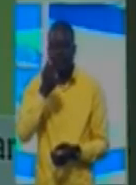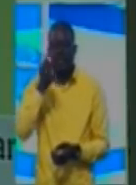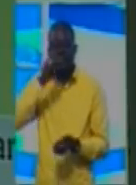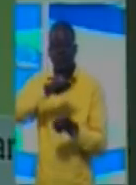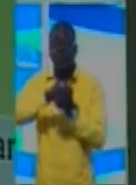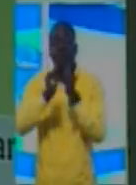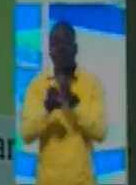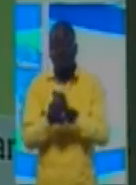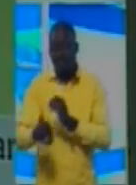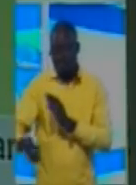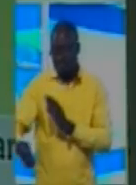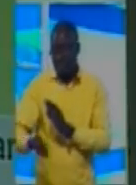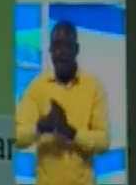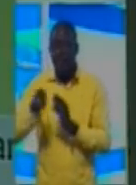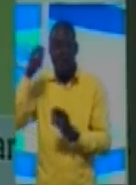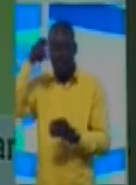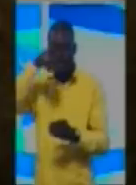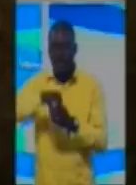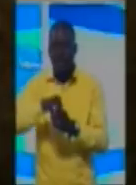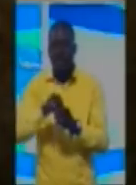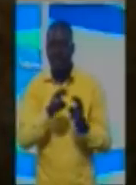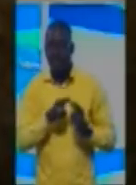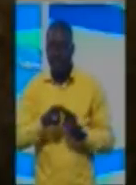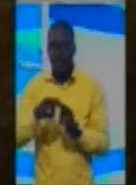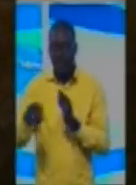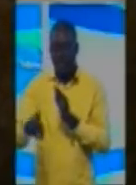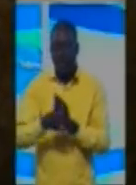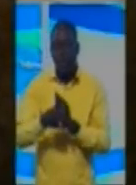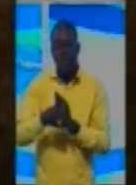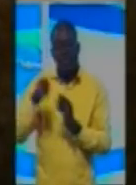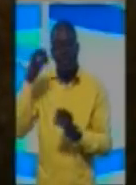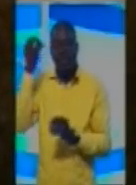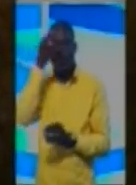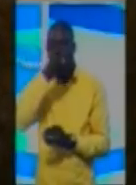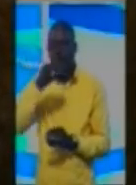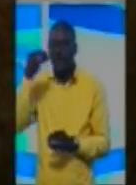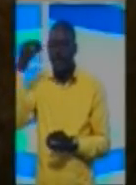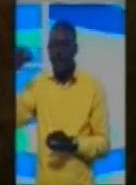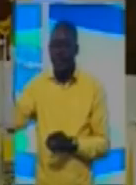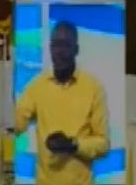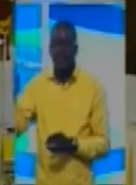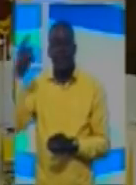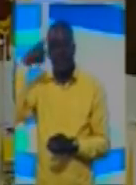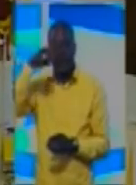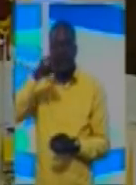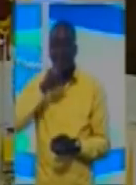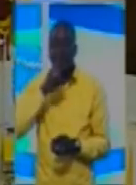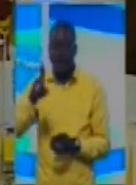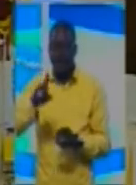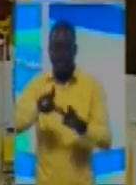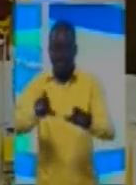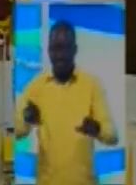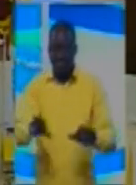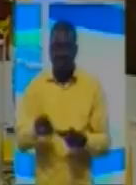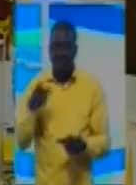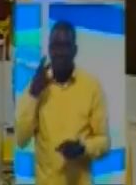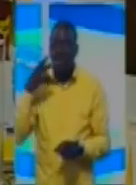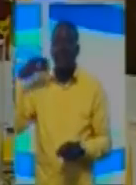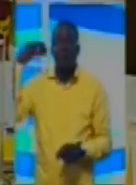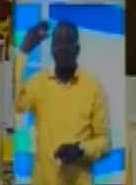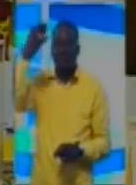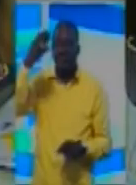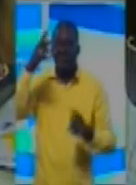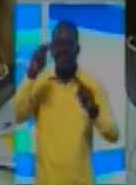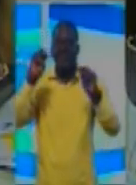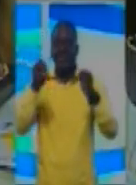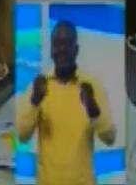Convergence macroéconomique au sein de l'Union économique et monétaire ouest-africaine, état des lieux et perspectives, c'est le